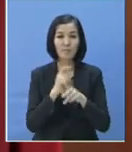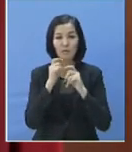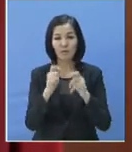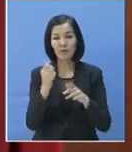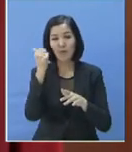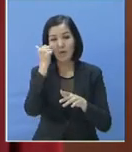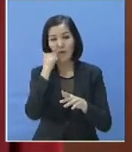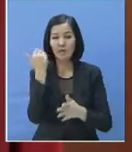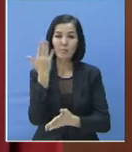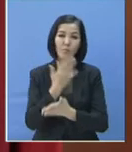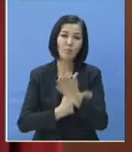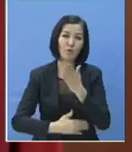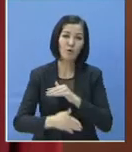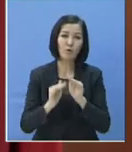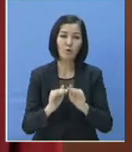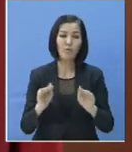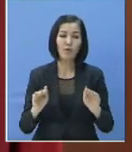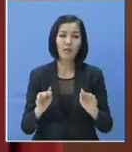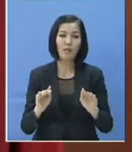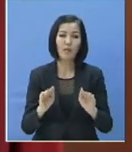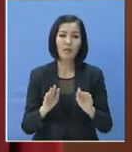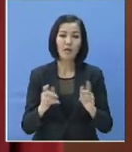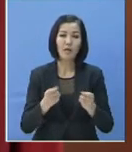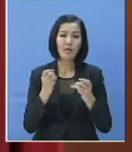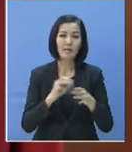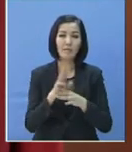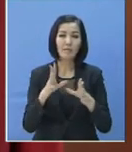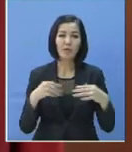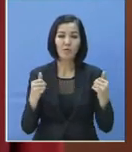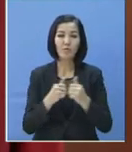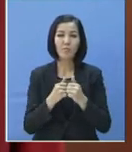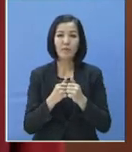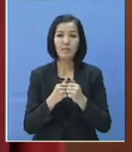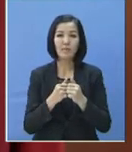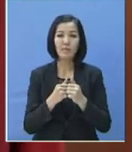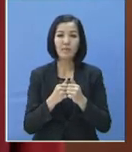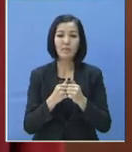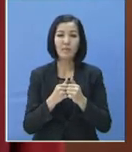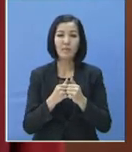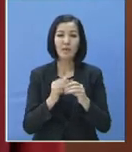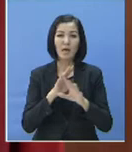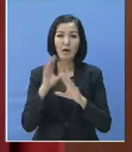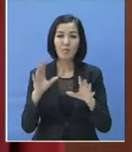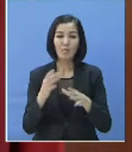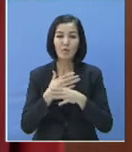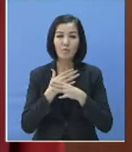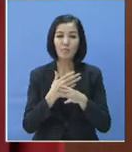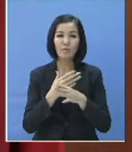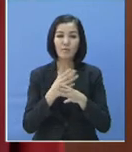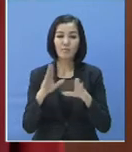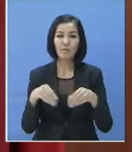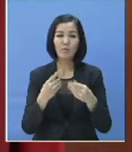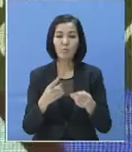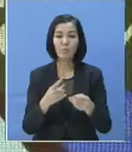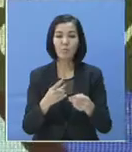мүгедектерге, көп балалы және аз қамтылған отбасыларға, жұмыс азаматтарға көрсеткен көмектеріңізді ерекше атап